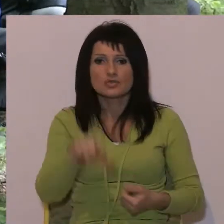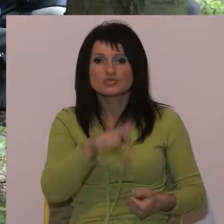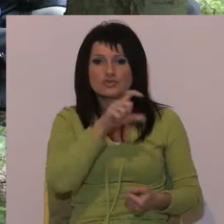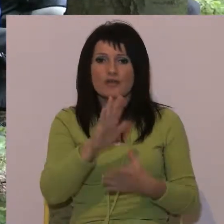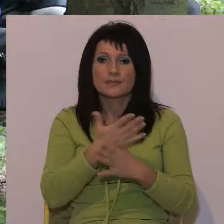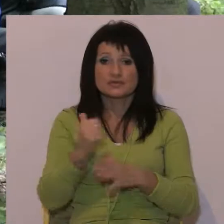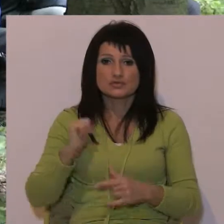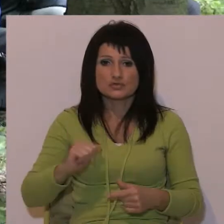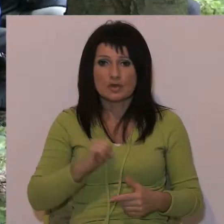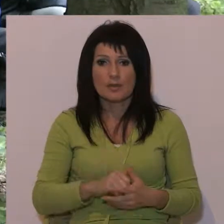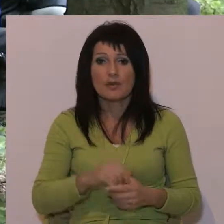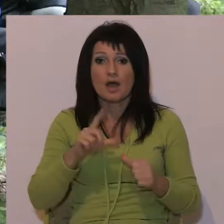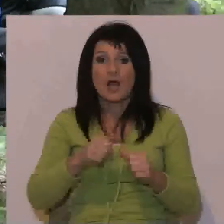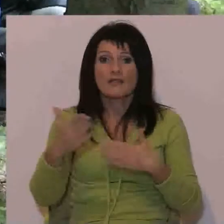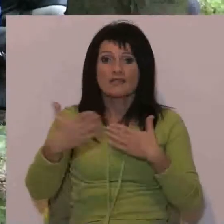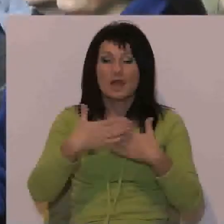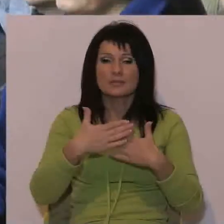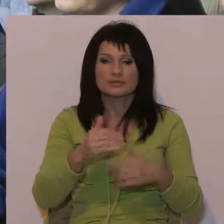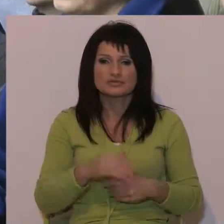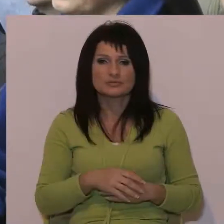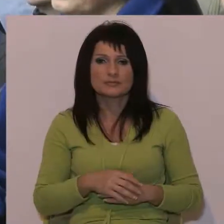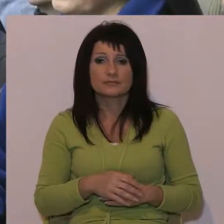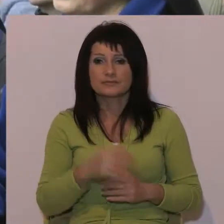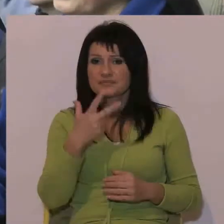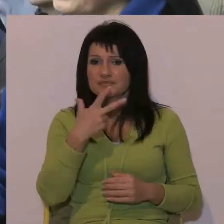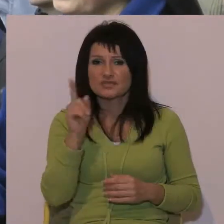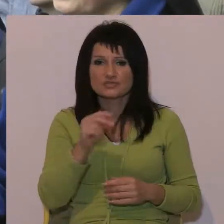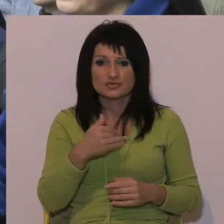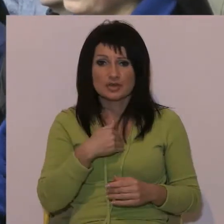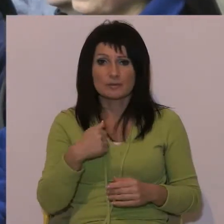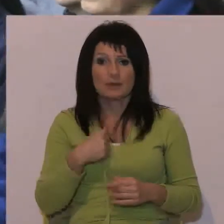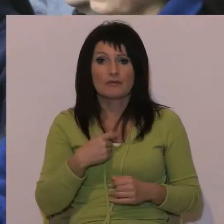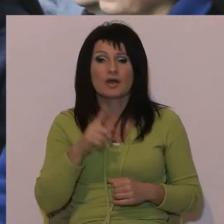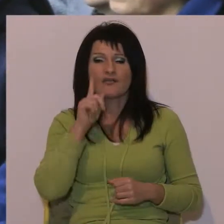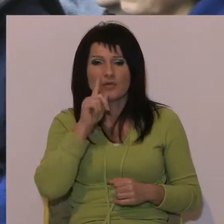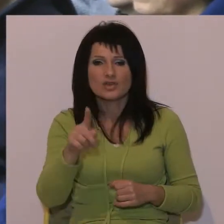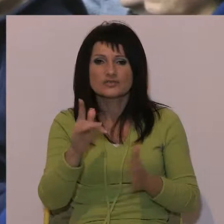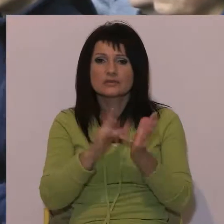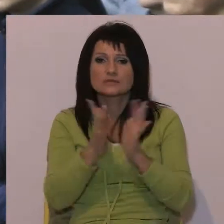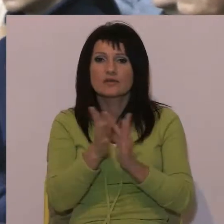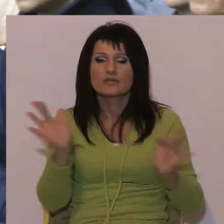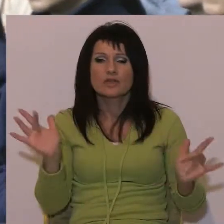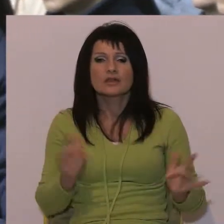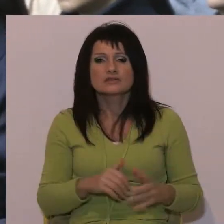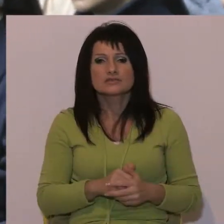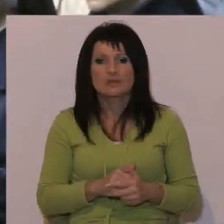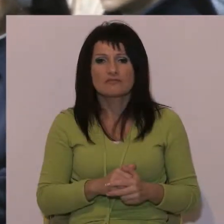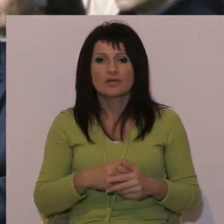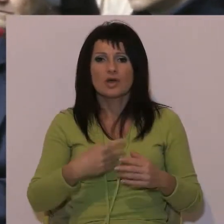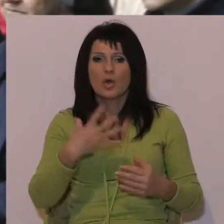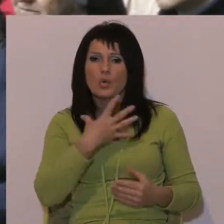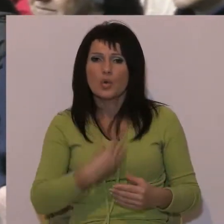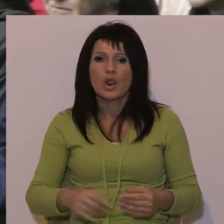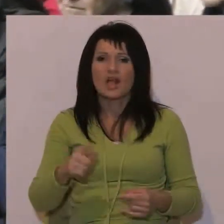między sobą a najbliższymi. Nieśmy właśnie Jezusowi Chrystusowi ulgę